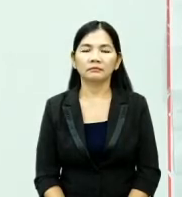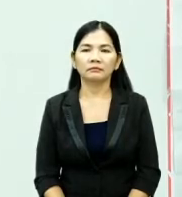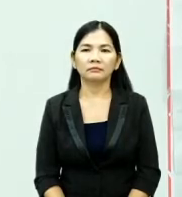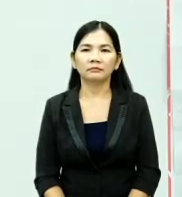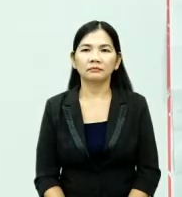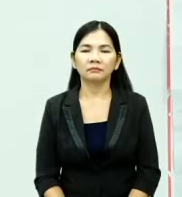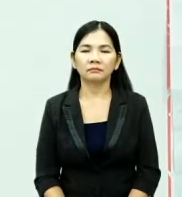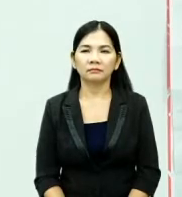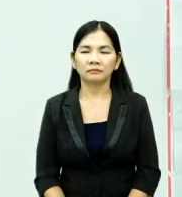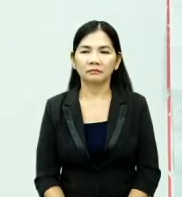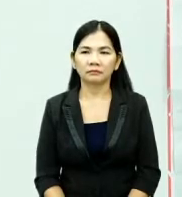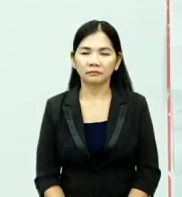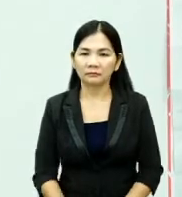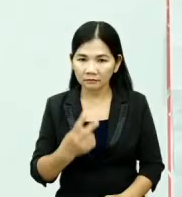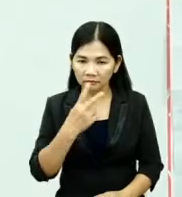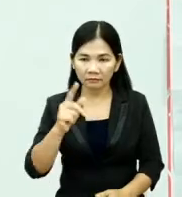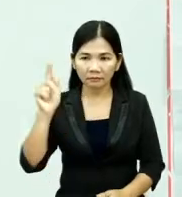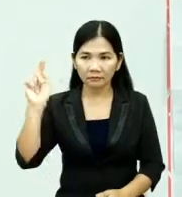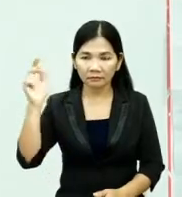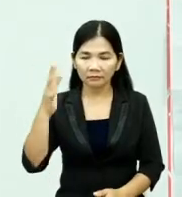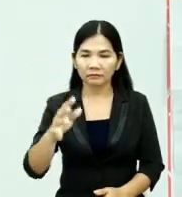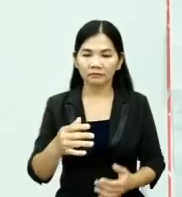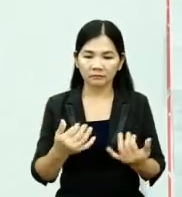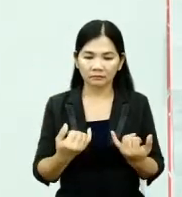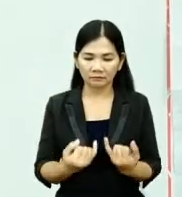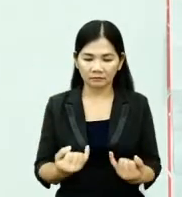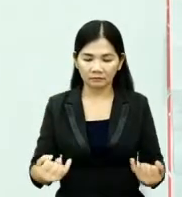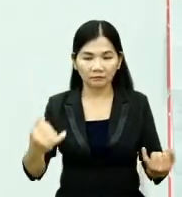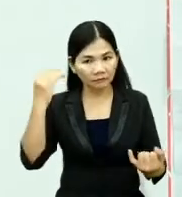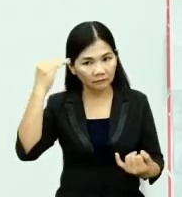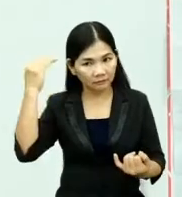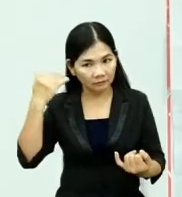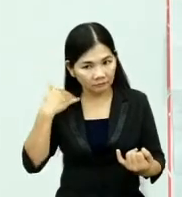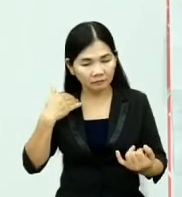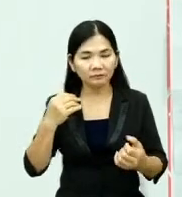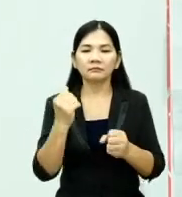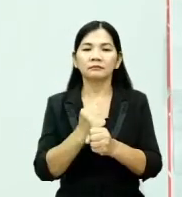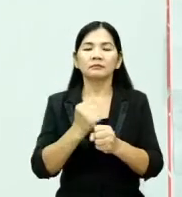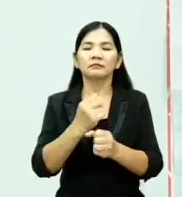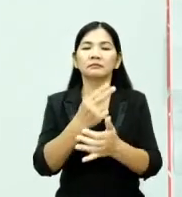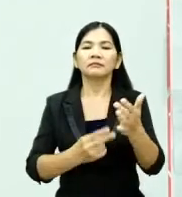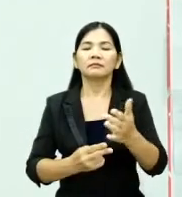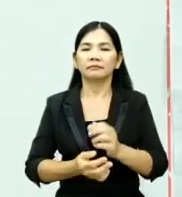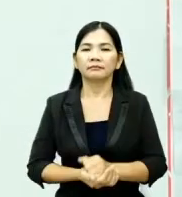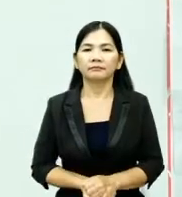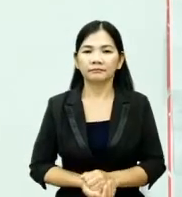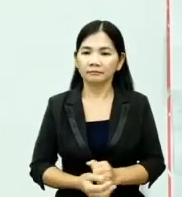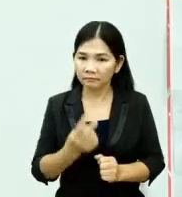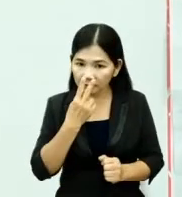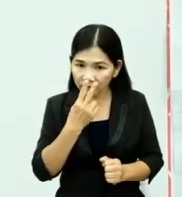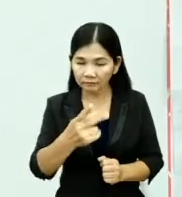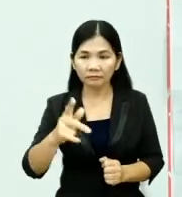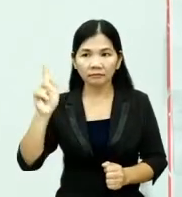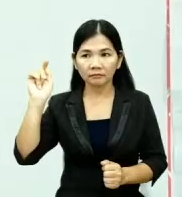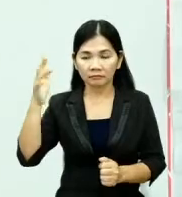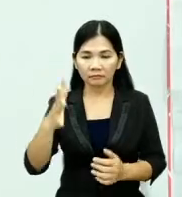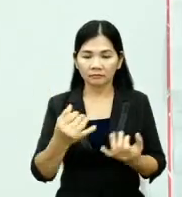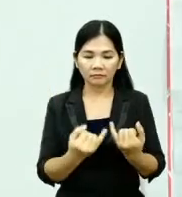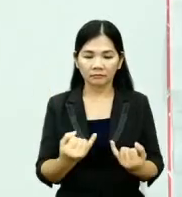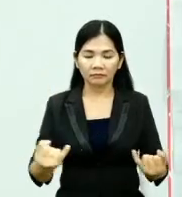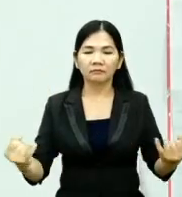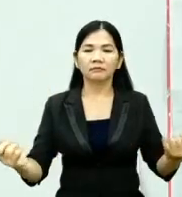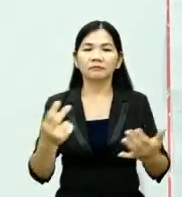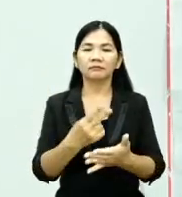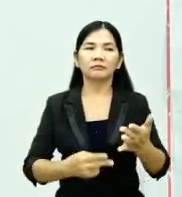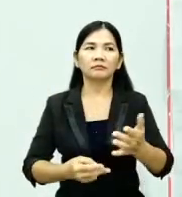chạy lấy con mơ ru cũng mà ra cũng mà đây tiếng ở đây bộ quát tiếng ở đây nó cũng phong tay dần mạch đá con cứ tha bộ quát chỉ khmer dần mạch đá